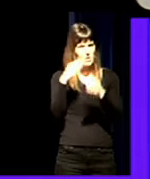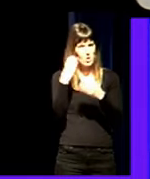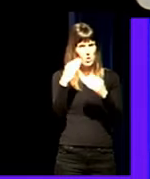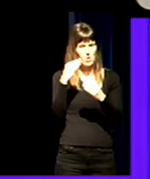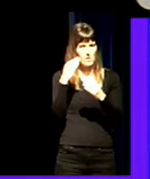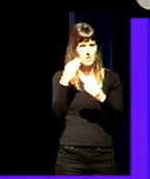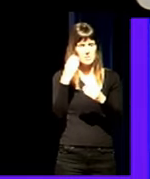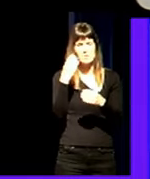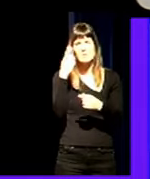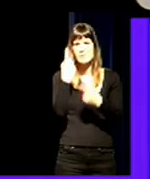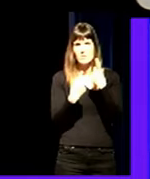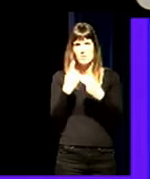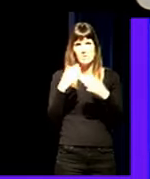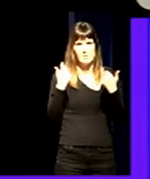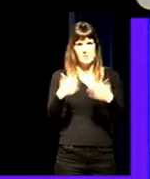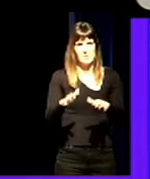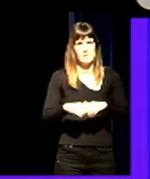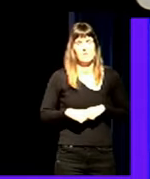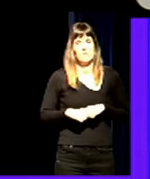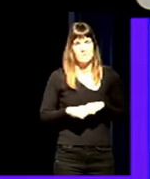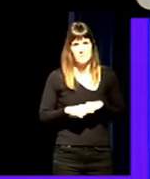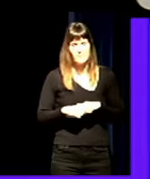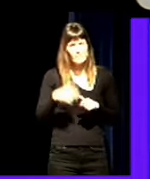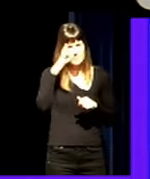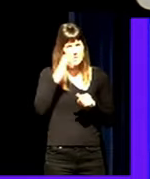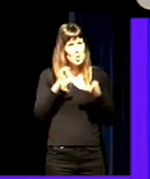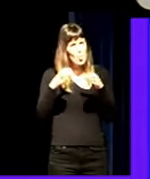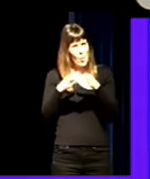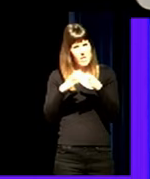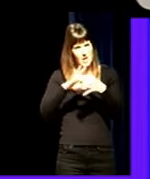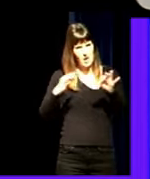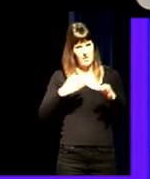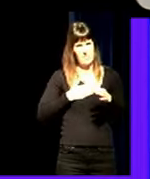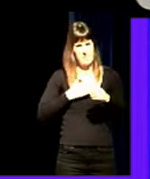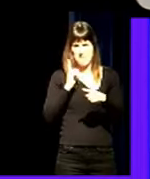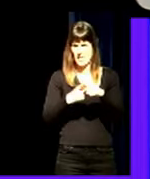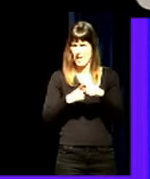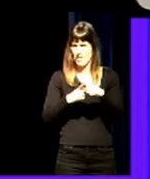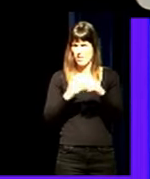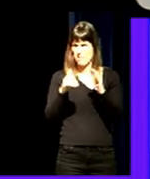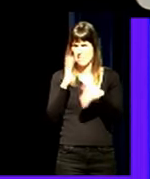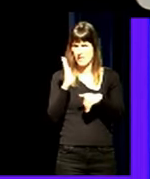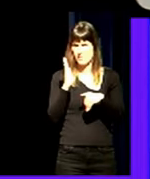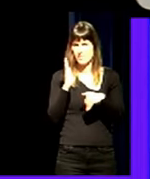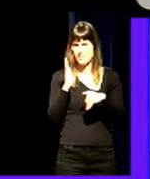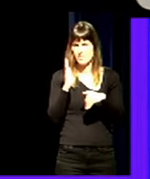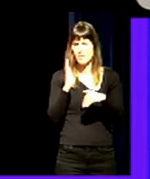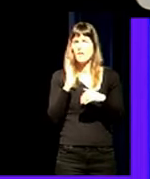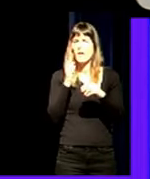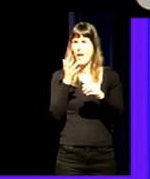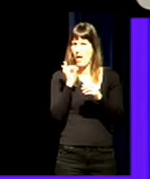nire kuadrilea erdia baino gehiago, eta horkaten orain ezkalagunak eta mutilagunak, Tinderretik ezagut egin